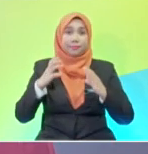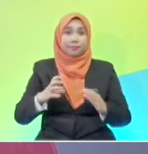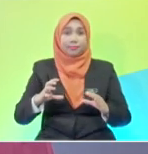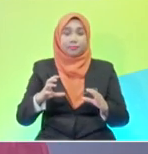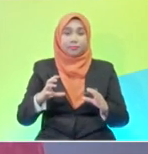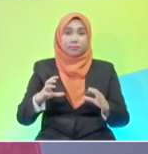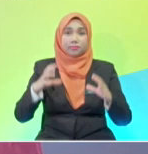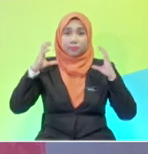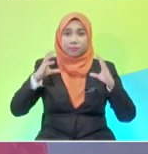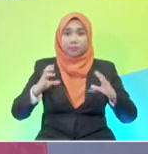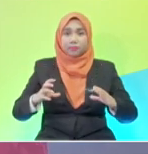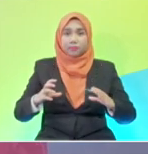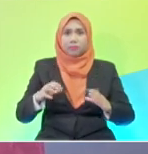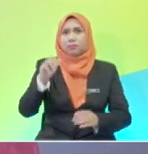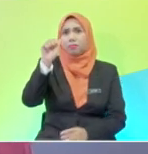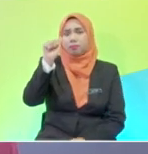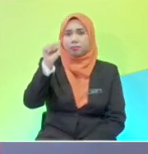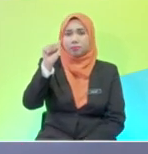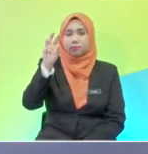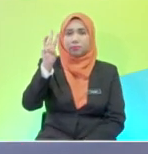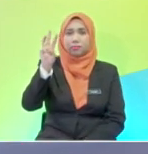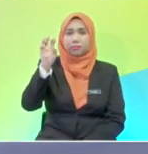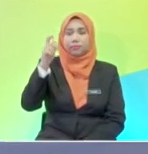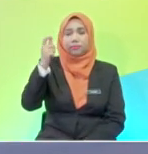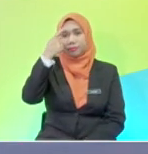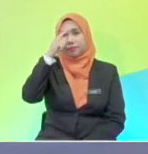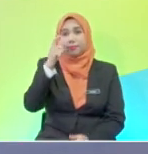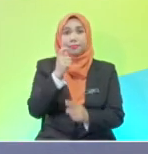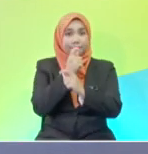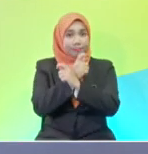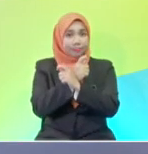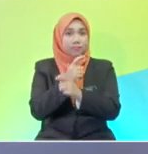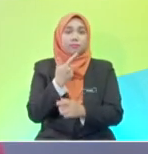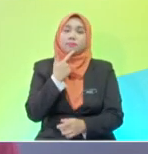mengawetkan makan awet supaya makanan itu tahan lama